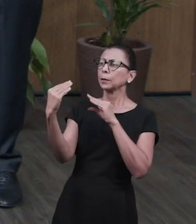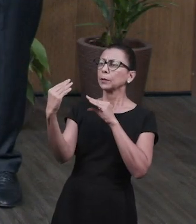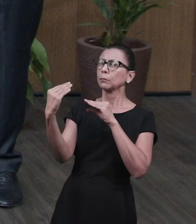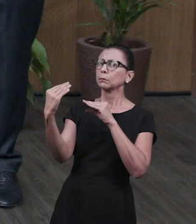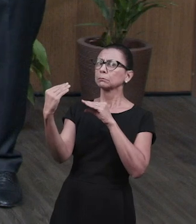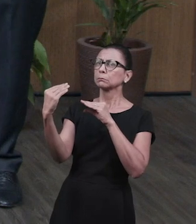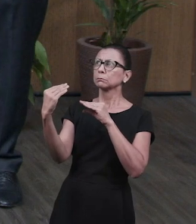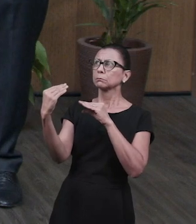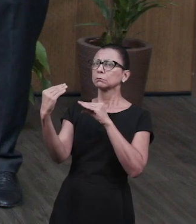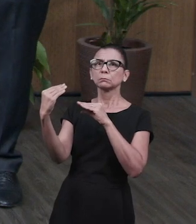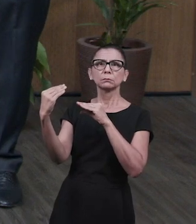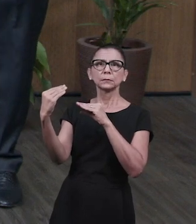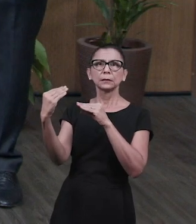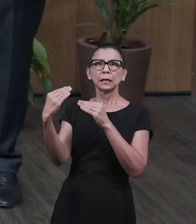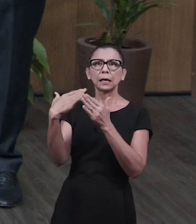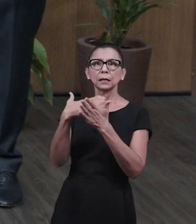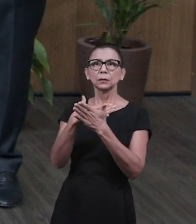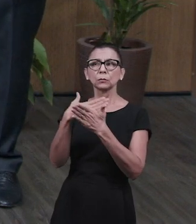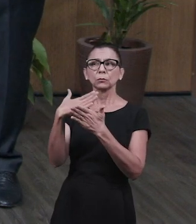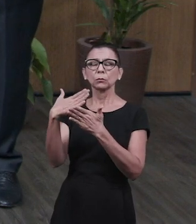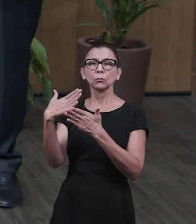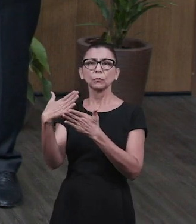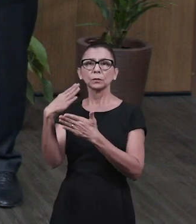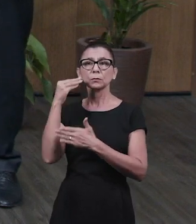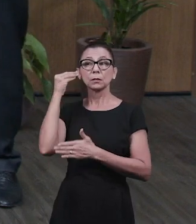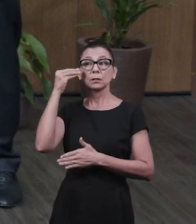cette expérience du don spirituel,